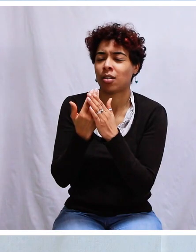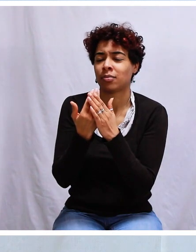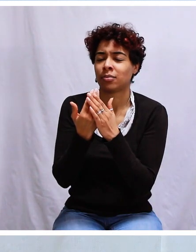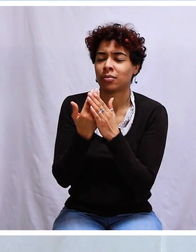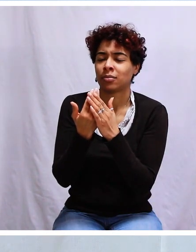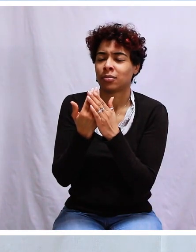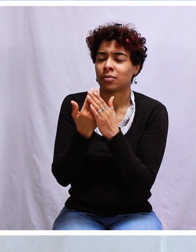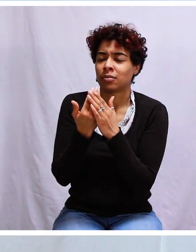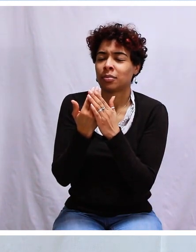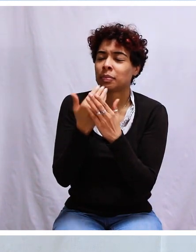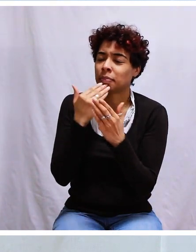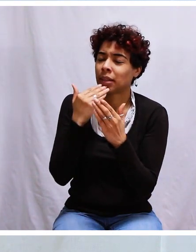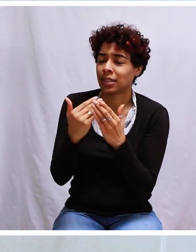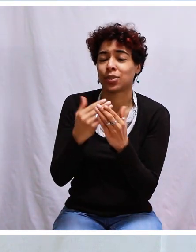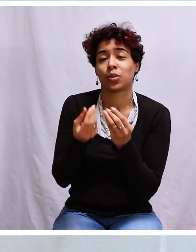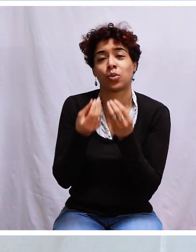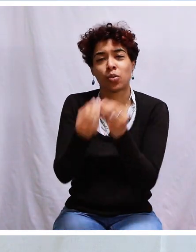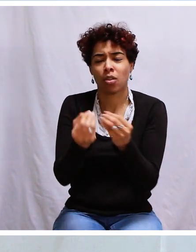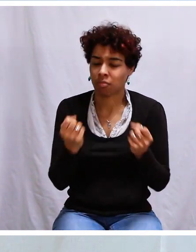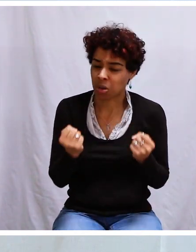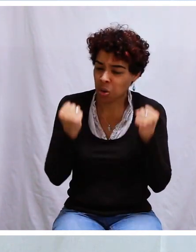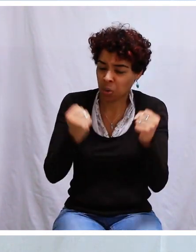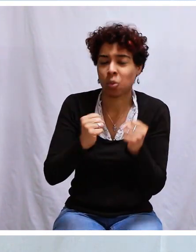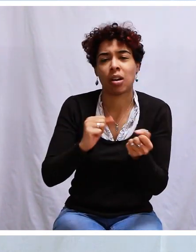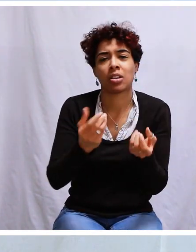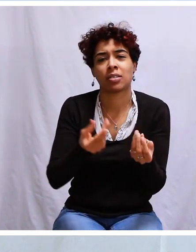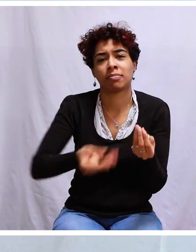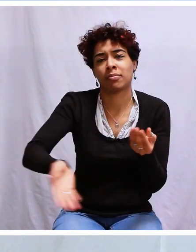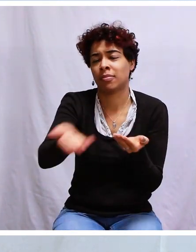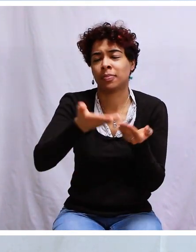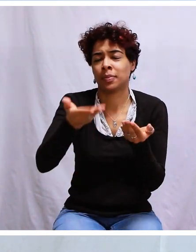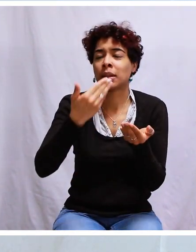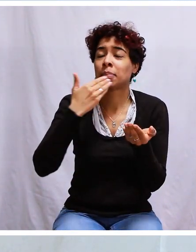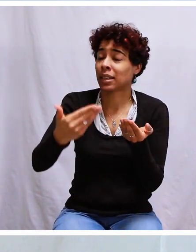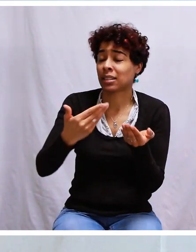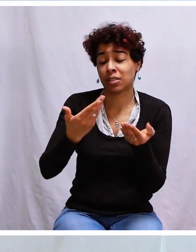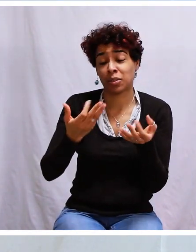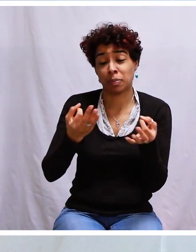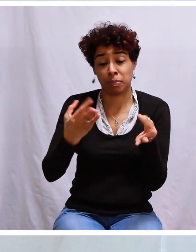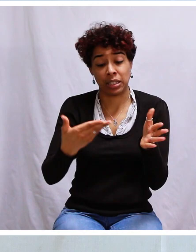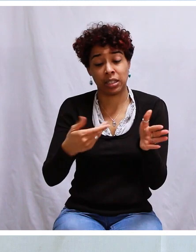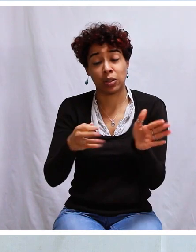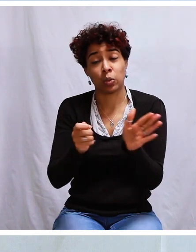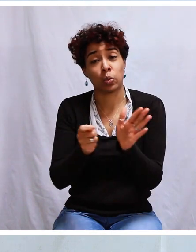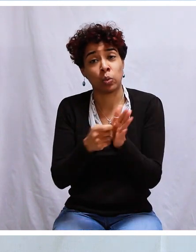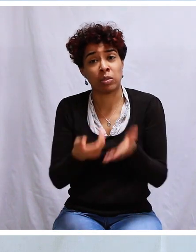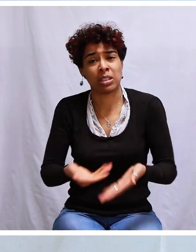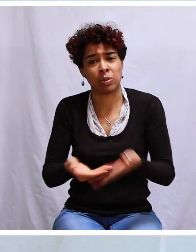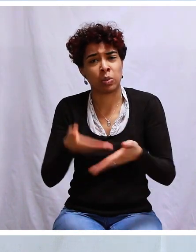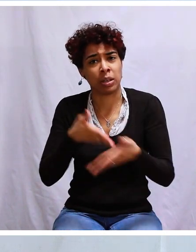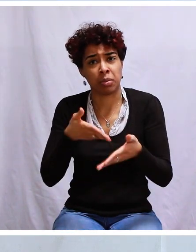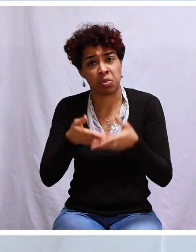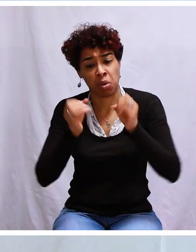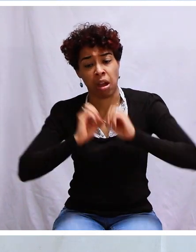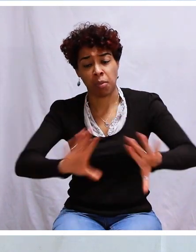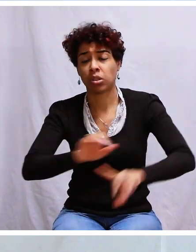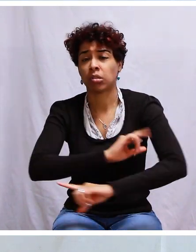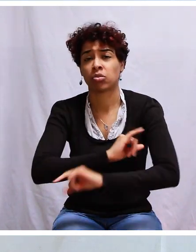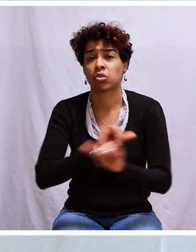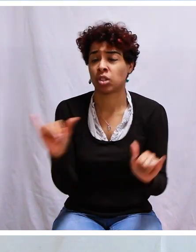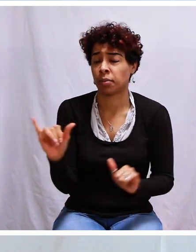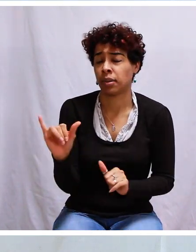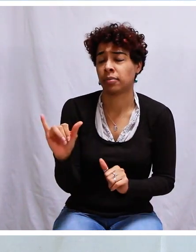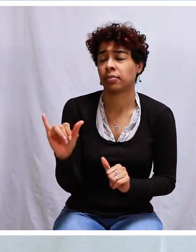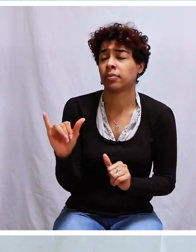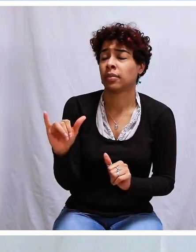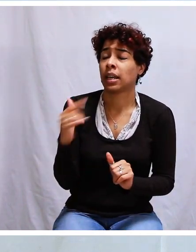tes enfants. Je te loue parce que tu n'abandonnes jamais personne dans l'épreuve. Et Seigneur, notre Dieu, eh bien, nous voulons aujourd'hui nous tourner vers toi et te dire,